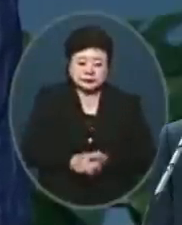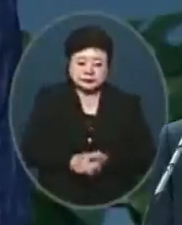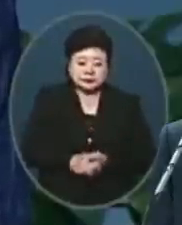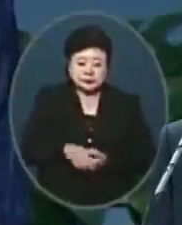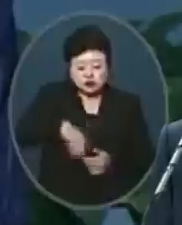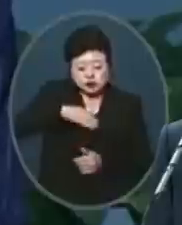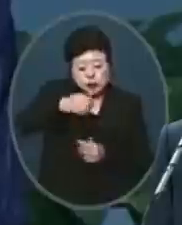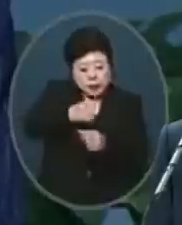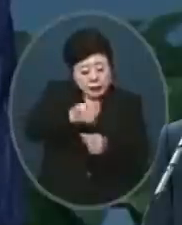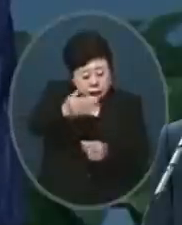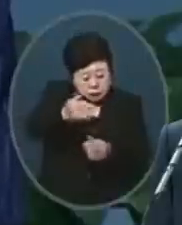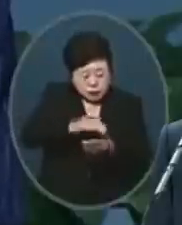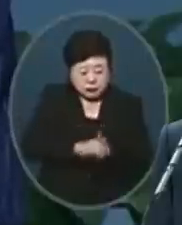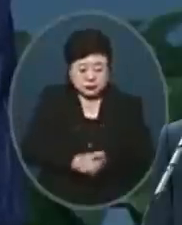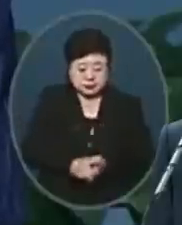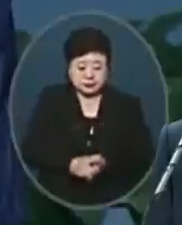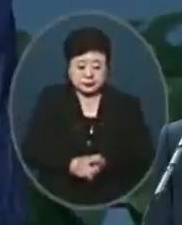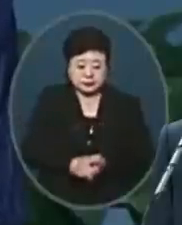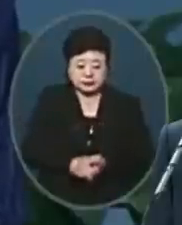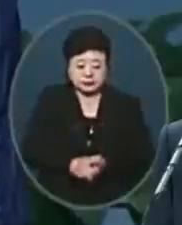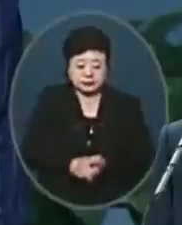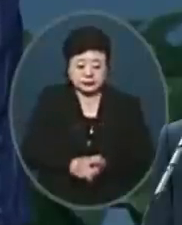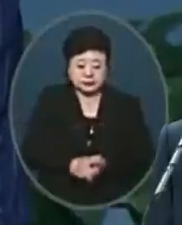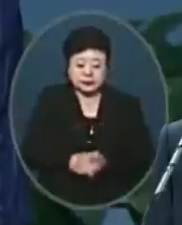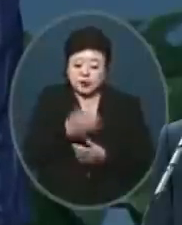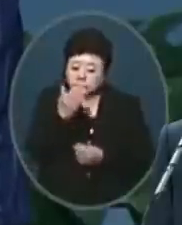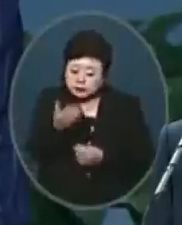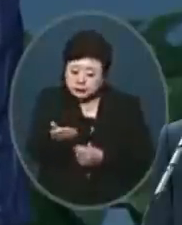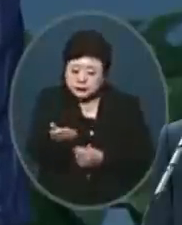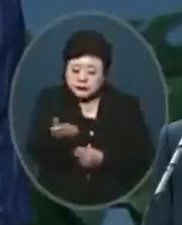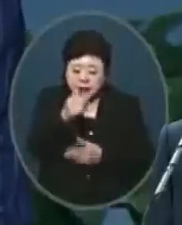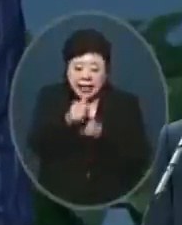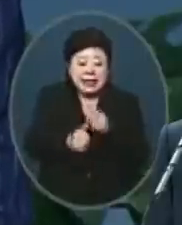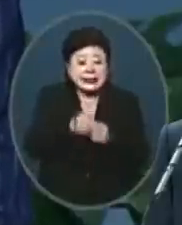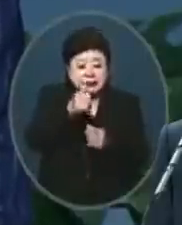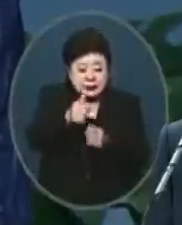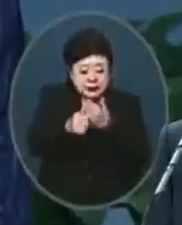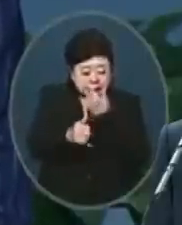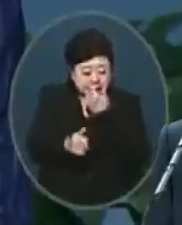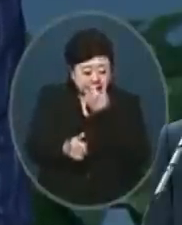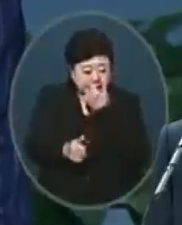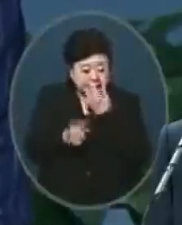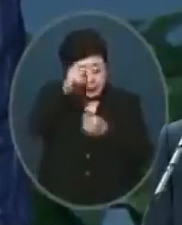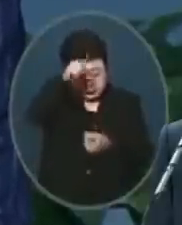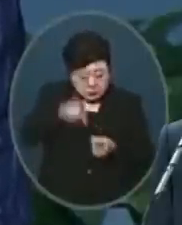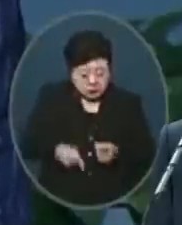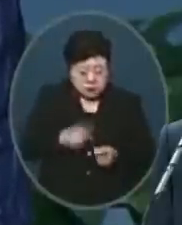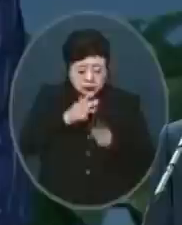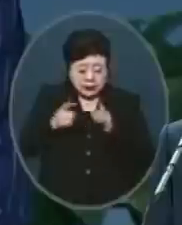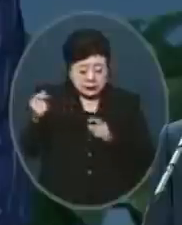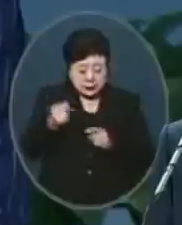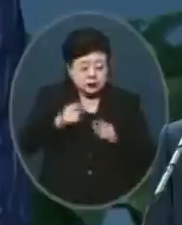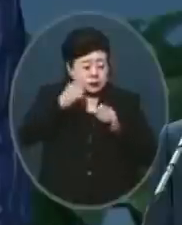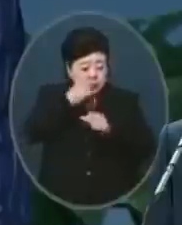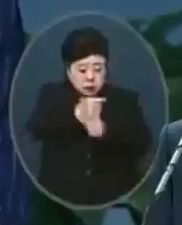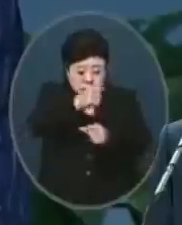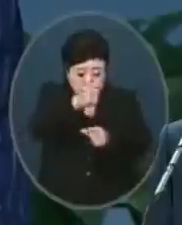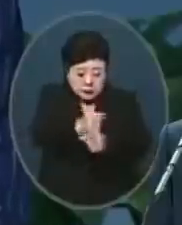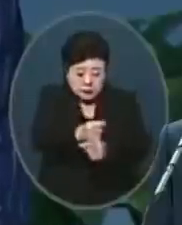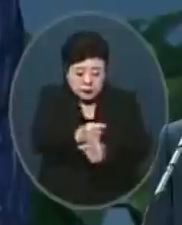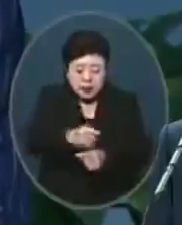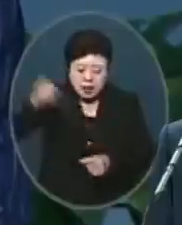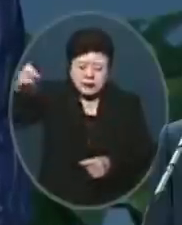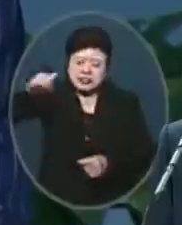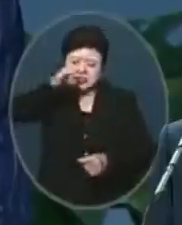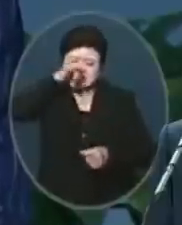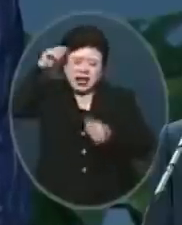주변을 만들어주는 것입니다. 여러분, 하나님이 천지를 말씀으로 지었습니다. 빛이